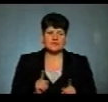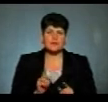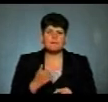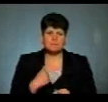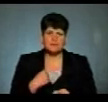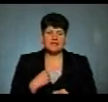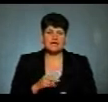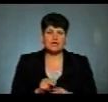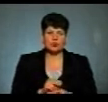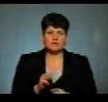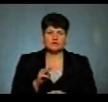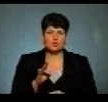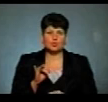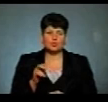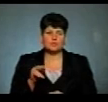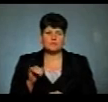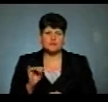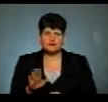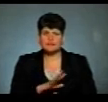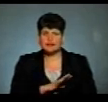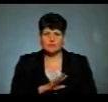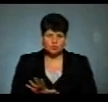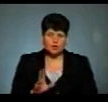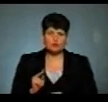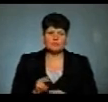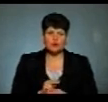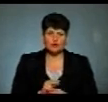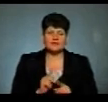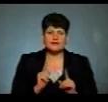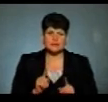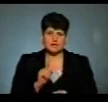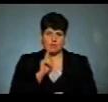лікувати трупів не будемо, будемо лікувати тільки молодих людей.